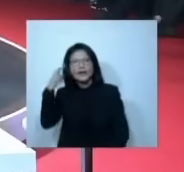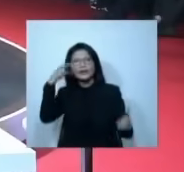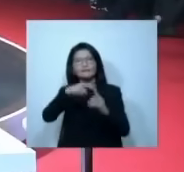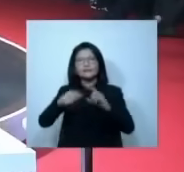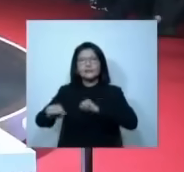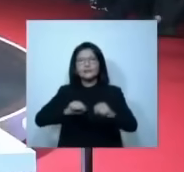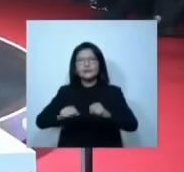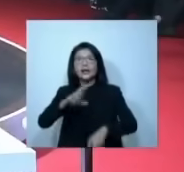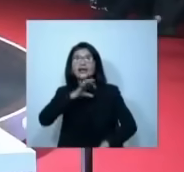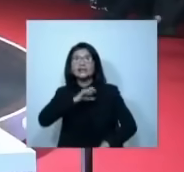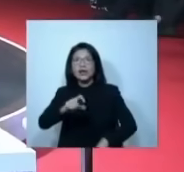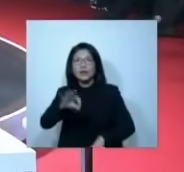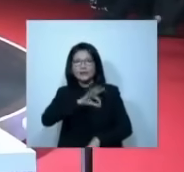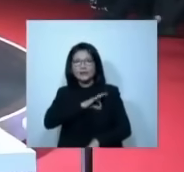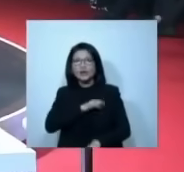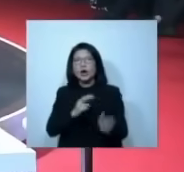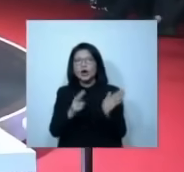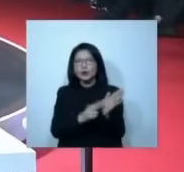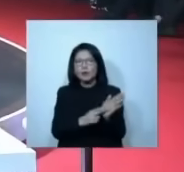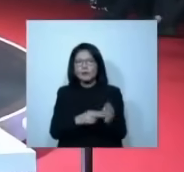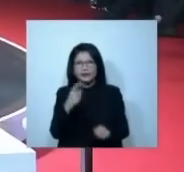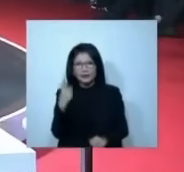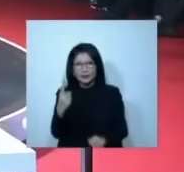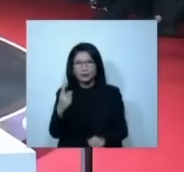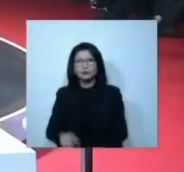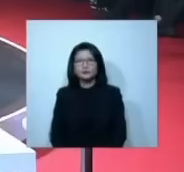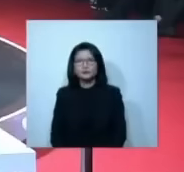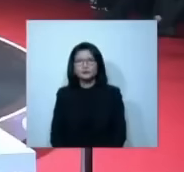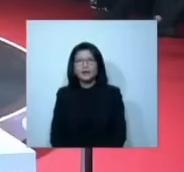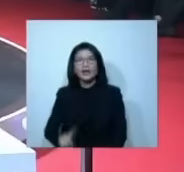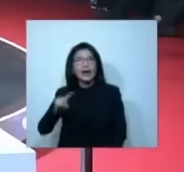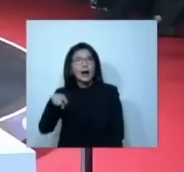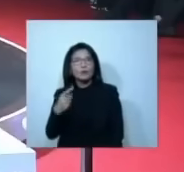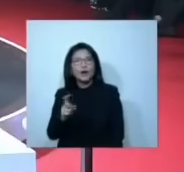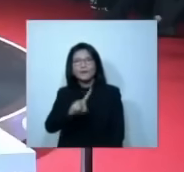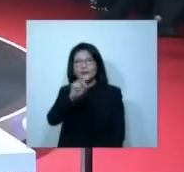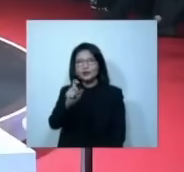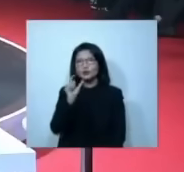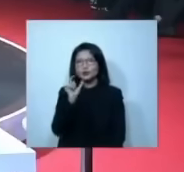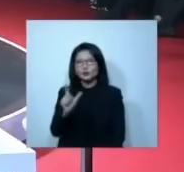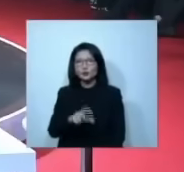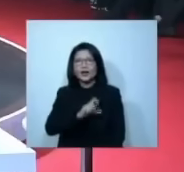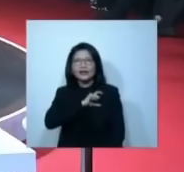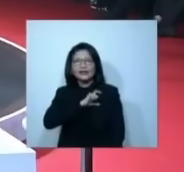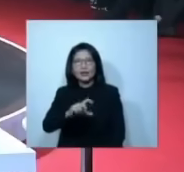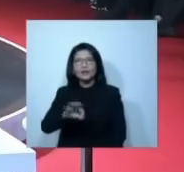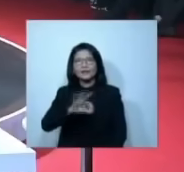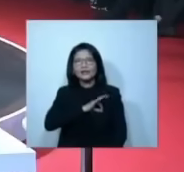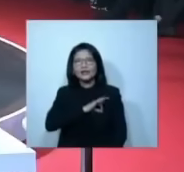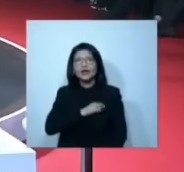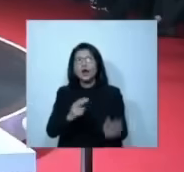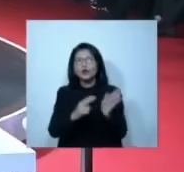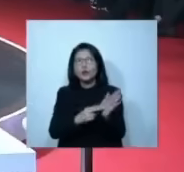adalah memberikan perbandingan performance kandidat gitu Ya baik dari sisi program maupun Dar